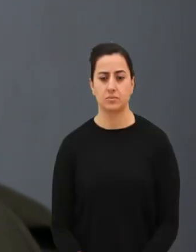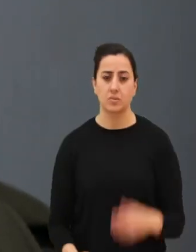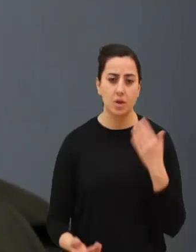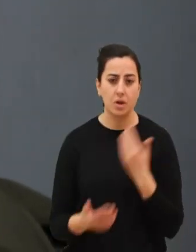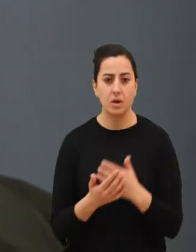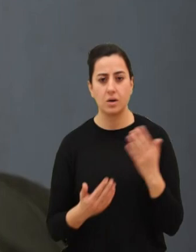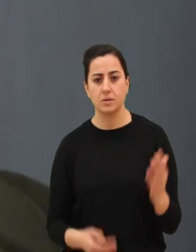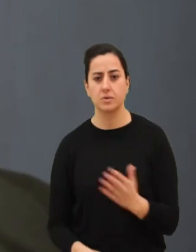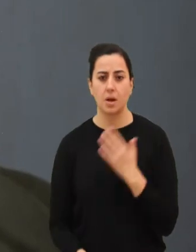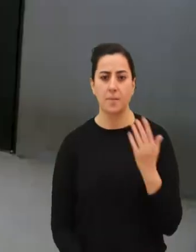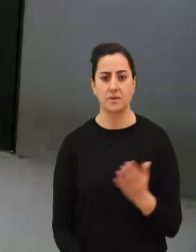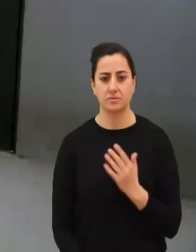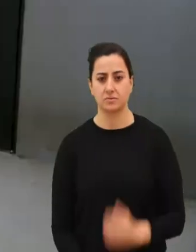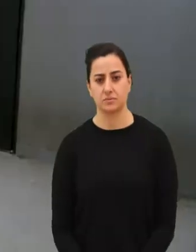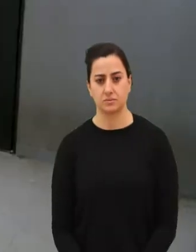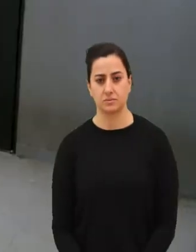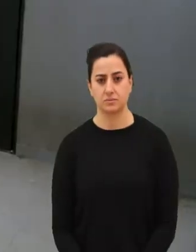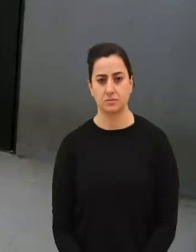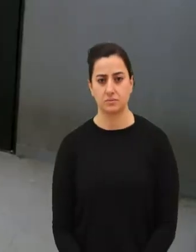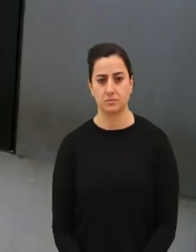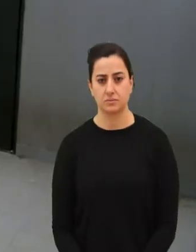Aha bak.